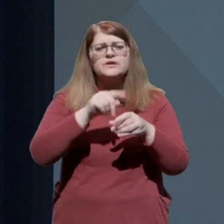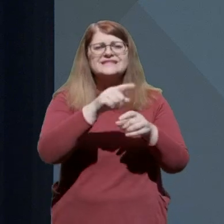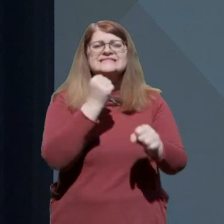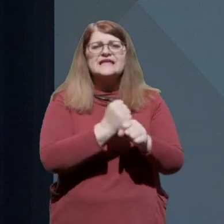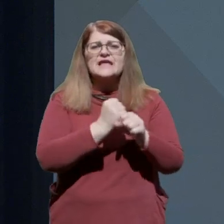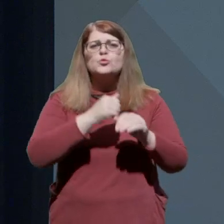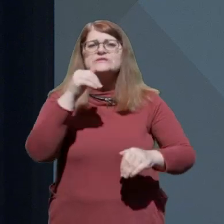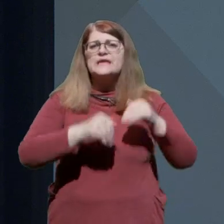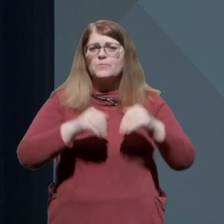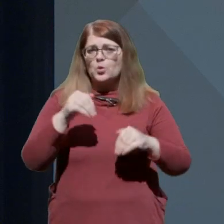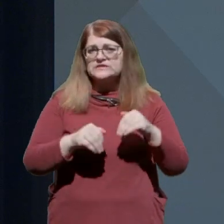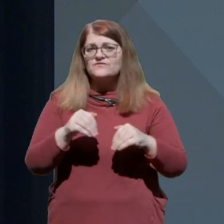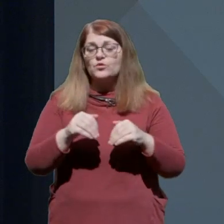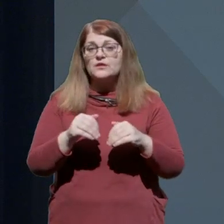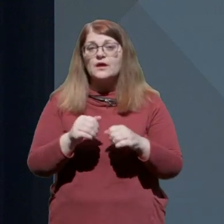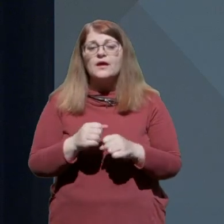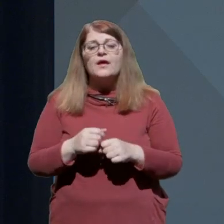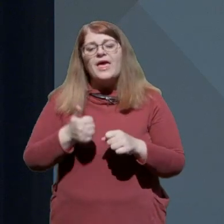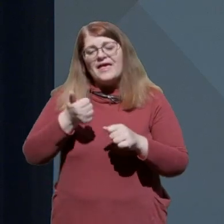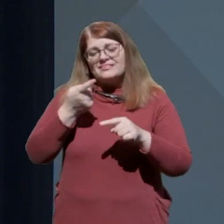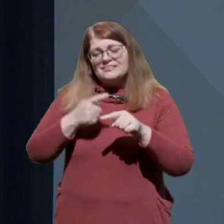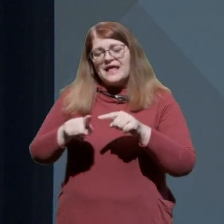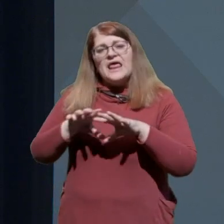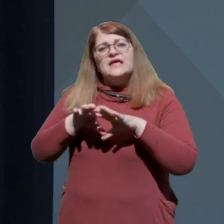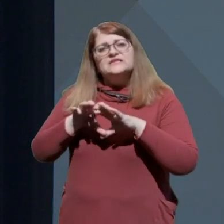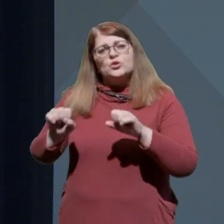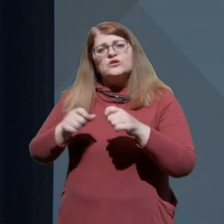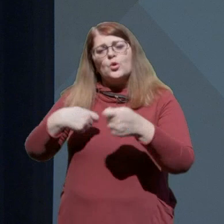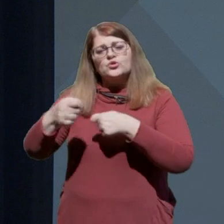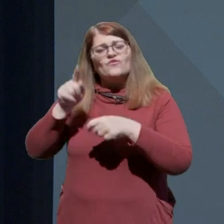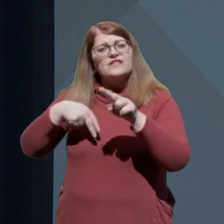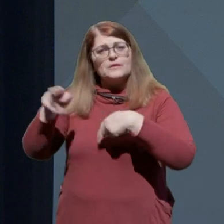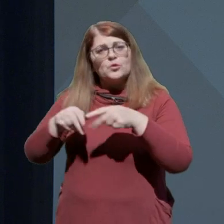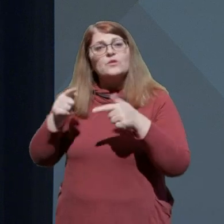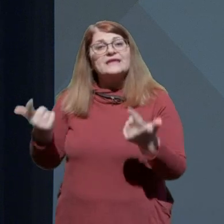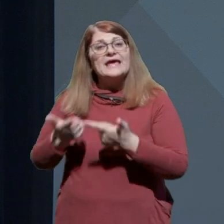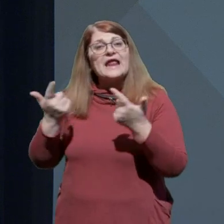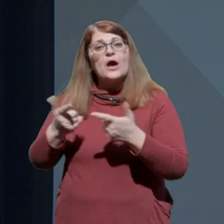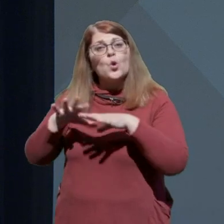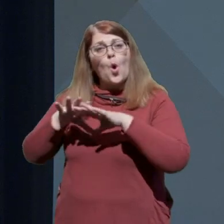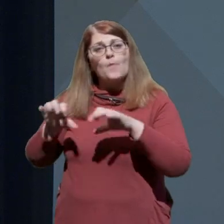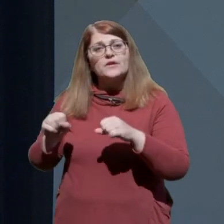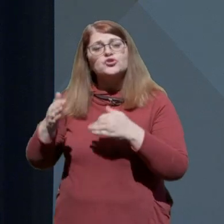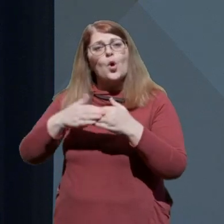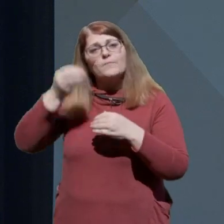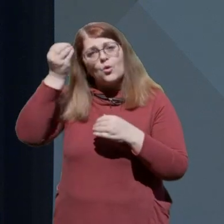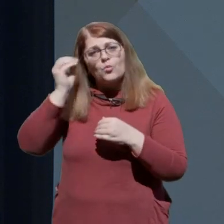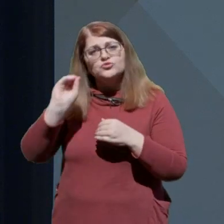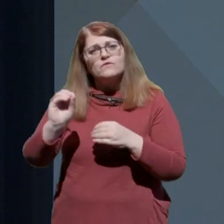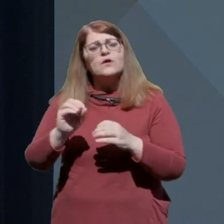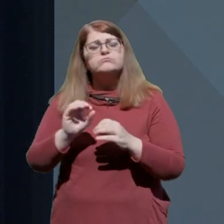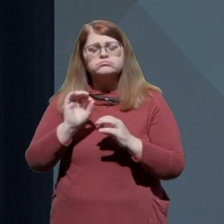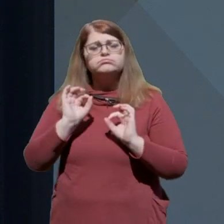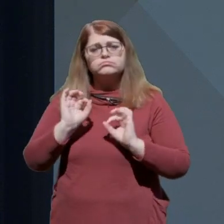proizvodnje, dela storitev trgovine in prometa, ki jih je mogoče opravljati ob upoštevanju za dostne